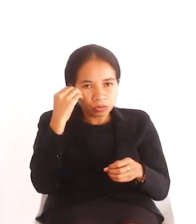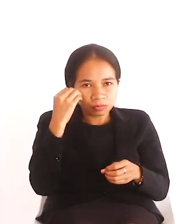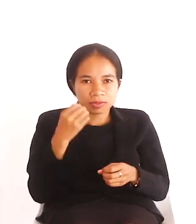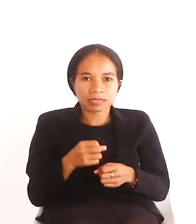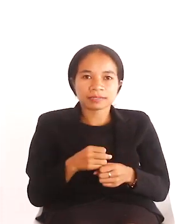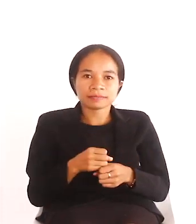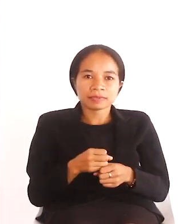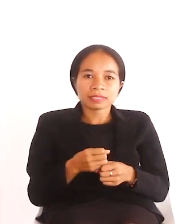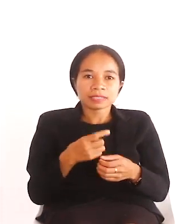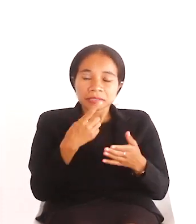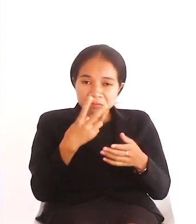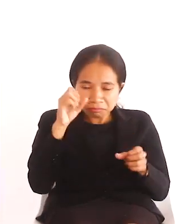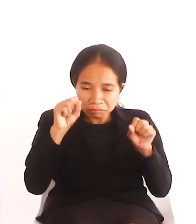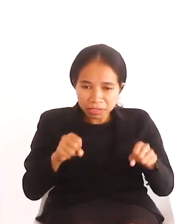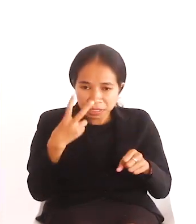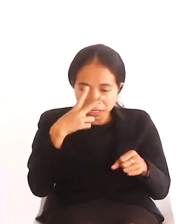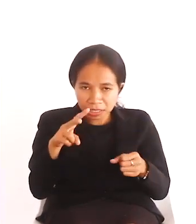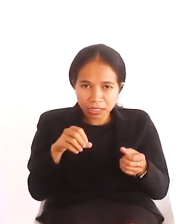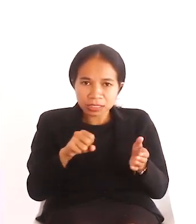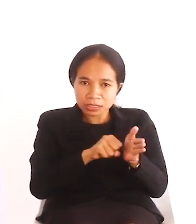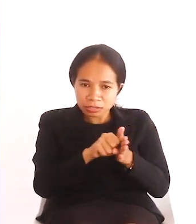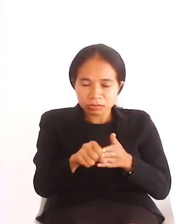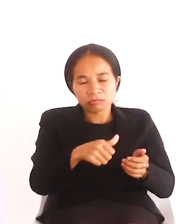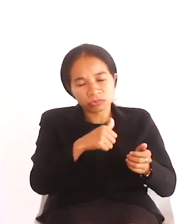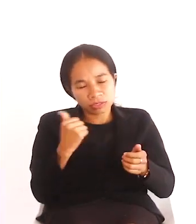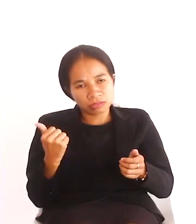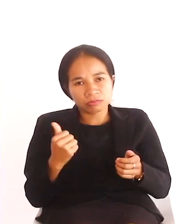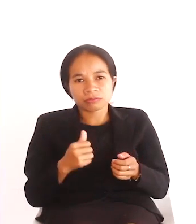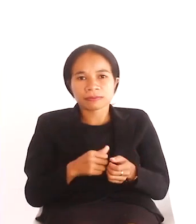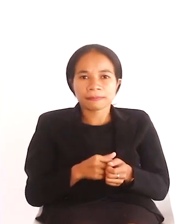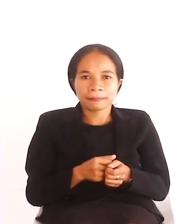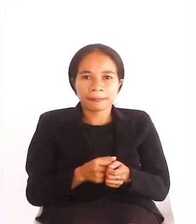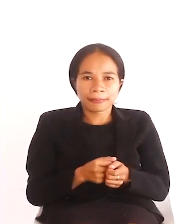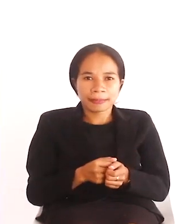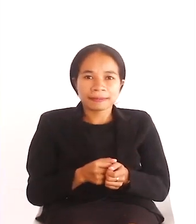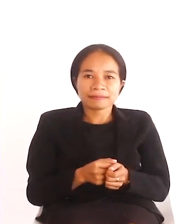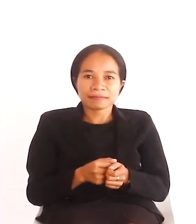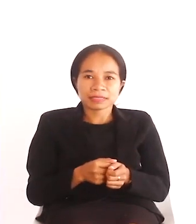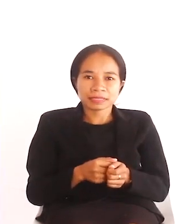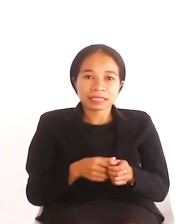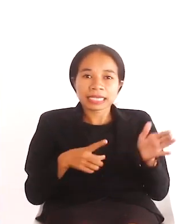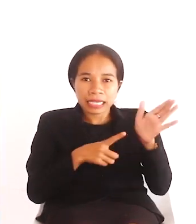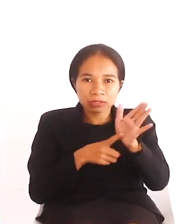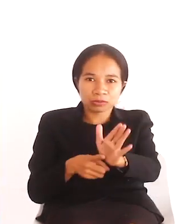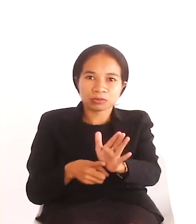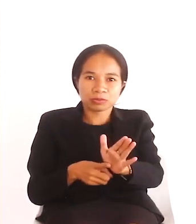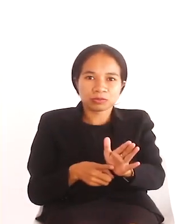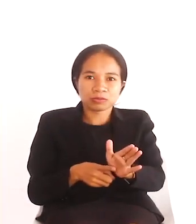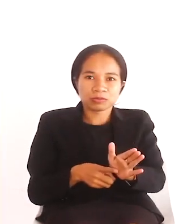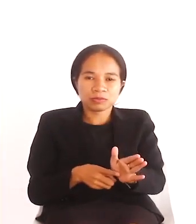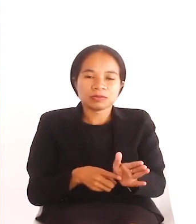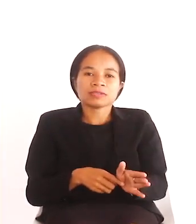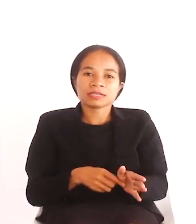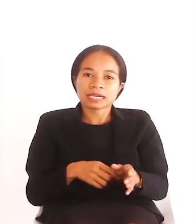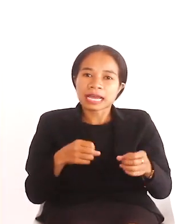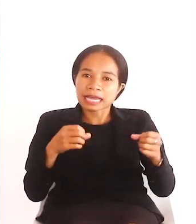identifika sinonimu sira seluk? Karik balung identifika, kesar no halerik? Kasoro mutu ho